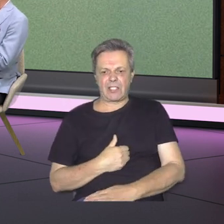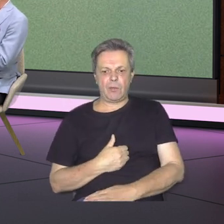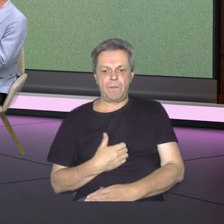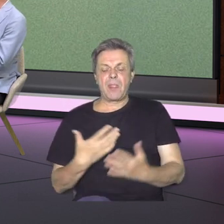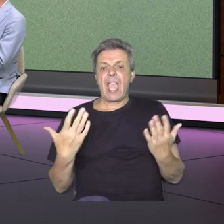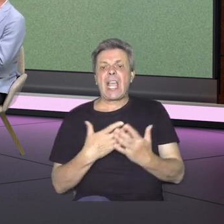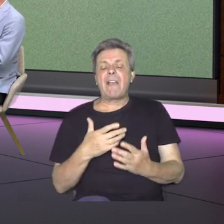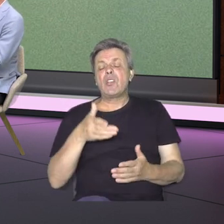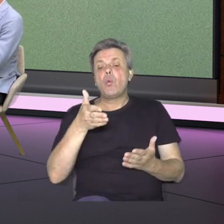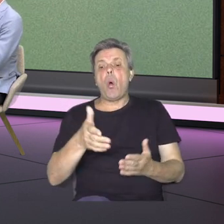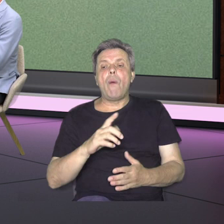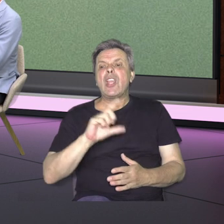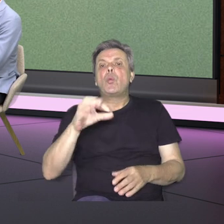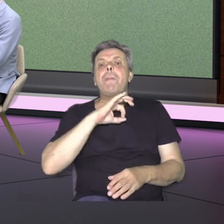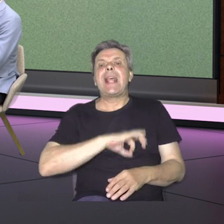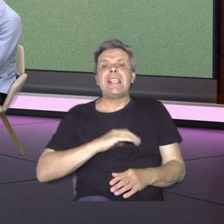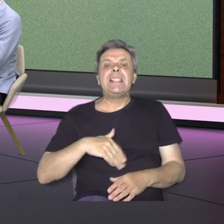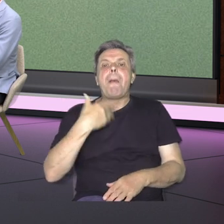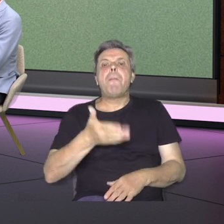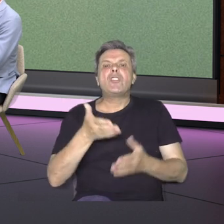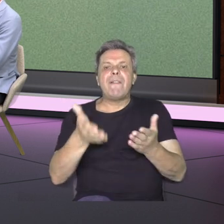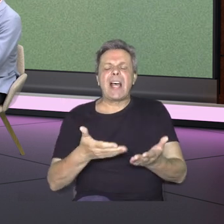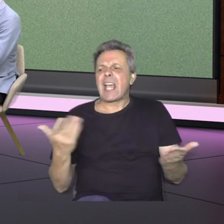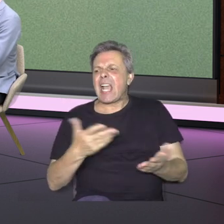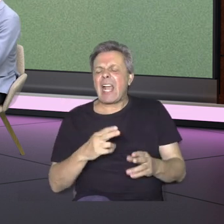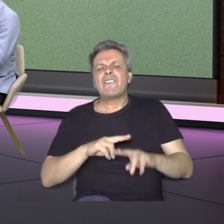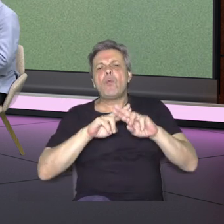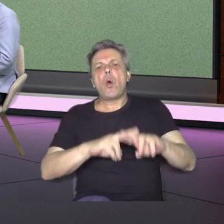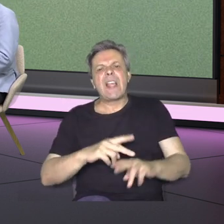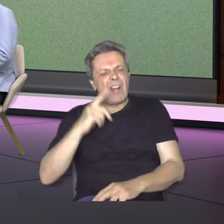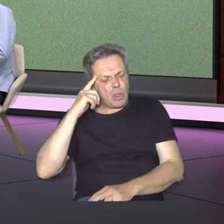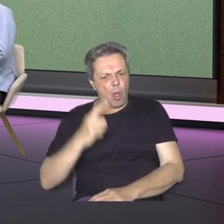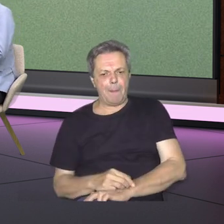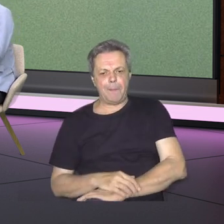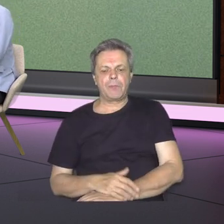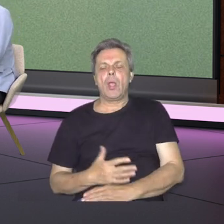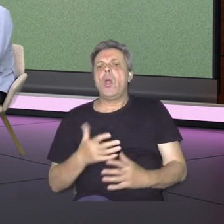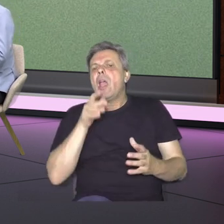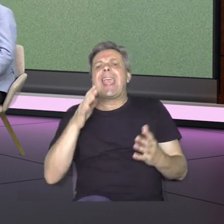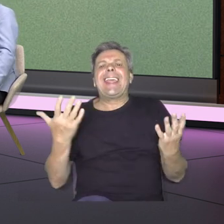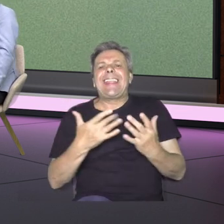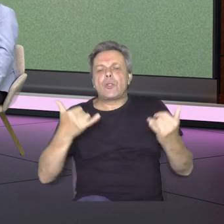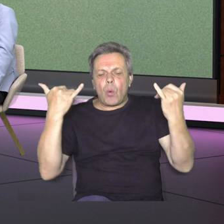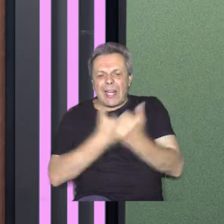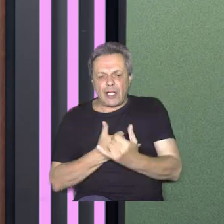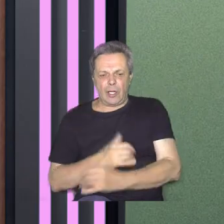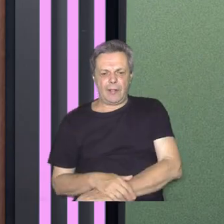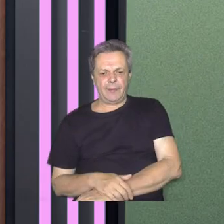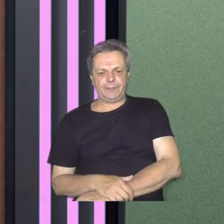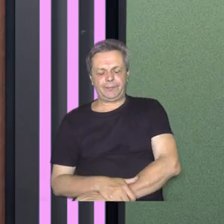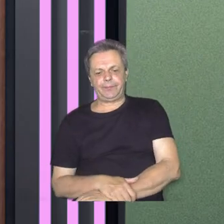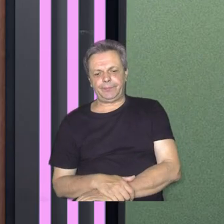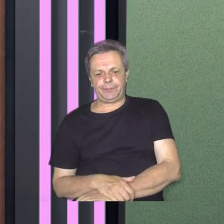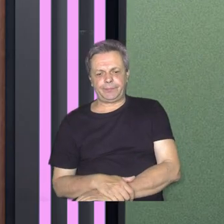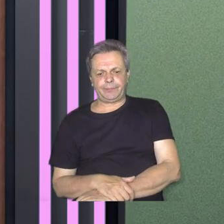su ovi ostali poslije vas? Kako su dojam ostavili na vas? U čemu su griješili?